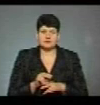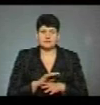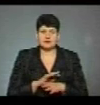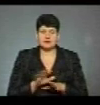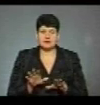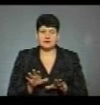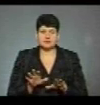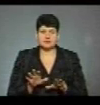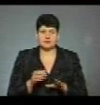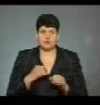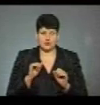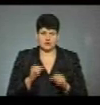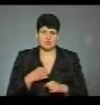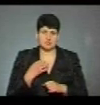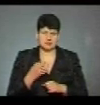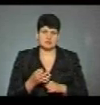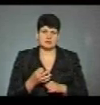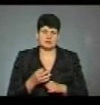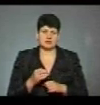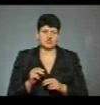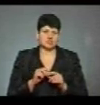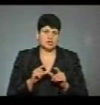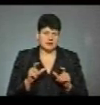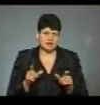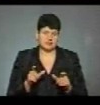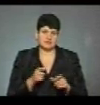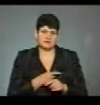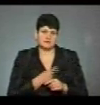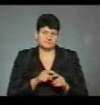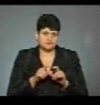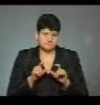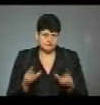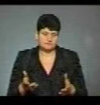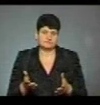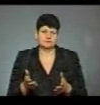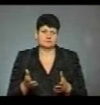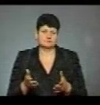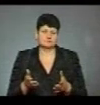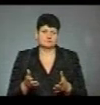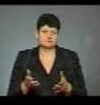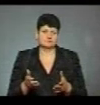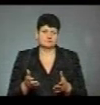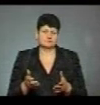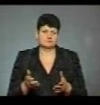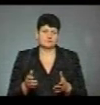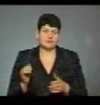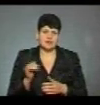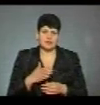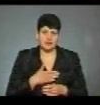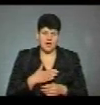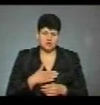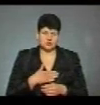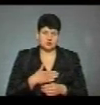проводилися, ми можемо сказати, і шкіл, і фельдшерсько-акушерських пунктів, і нашої,